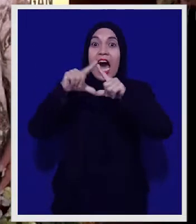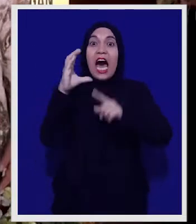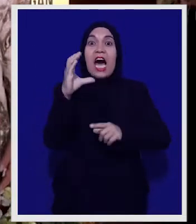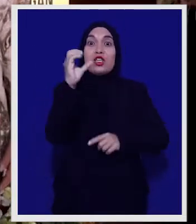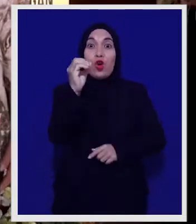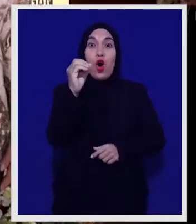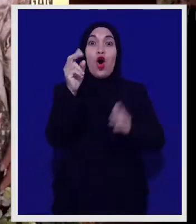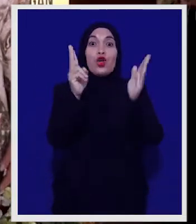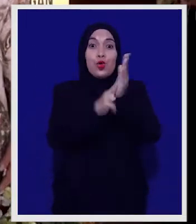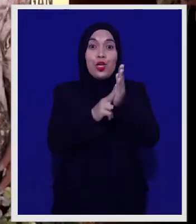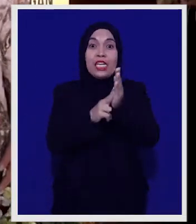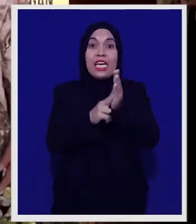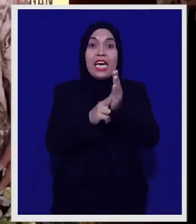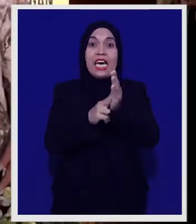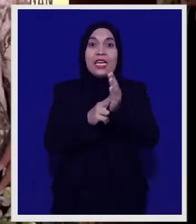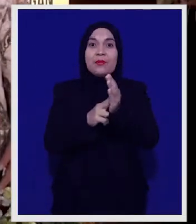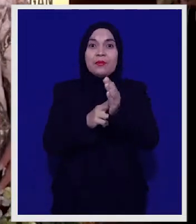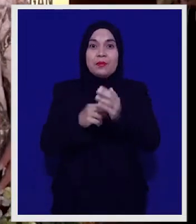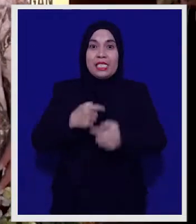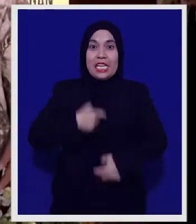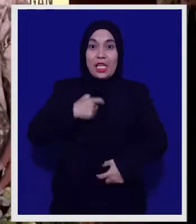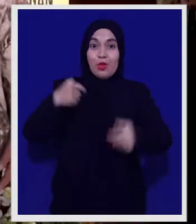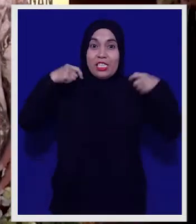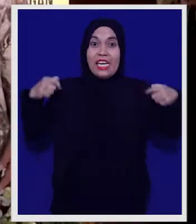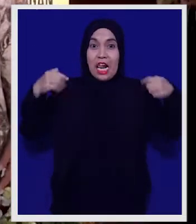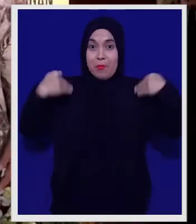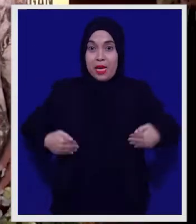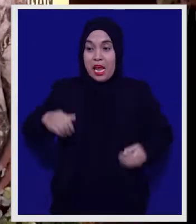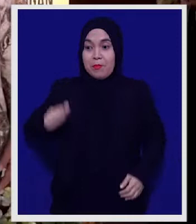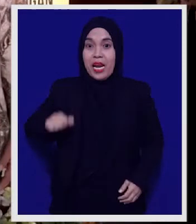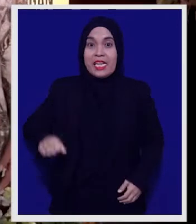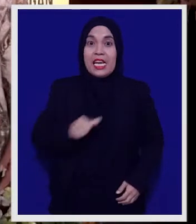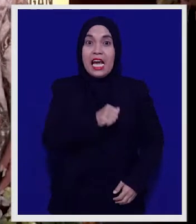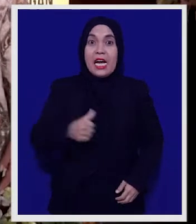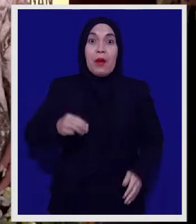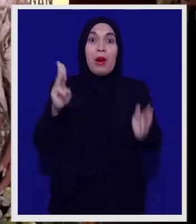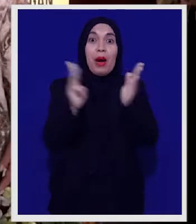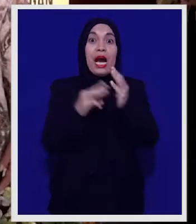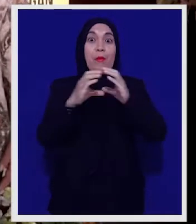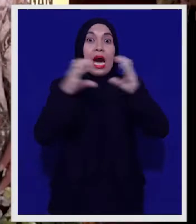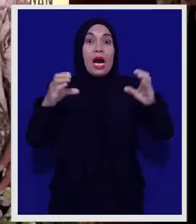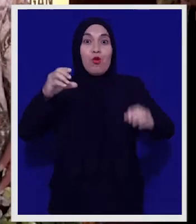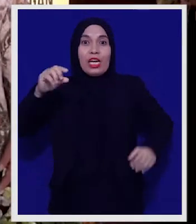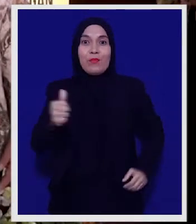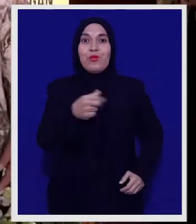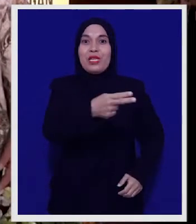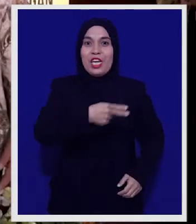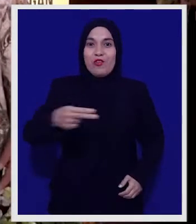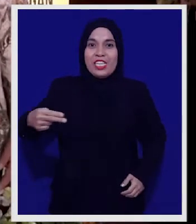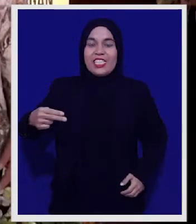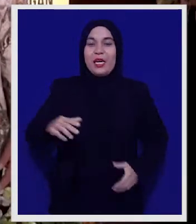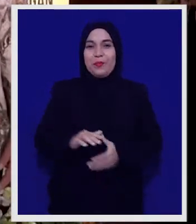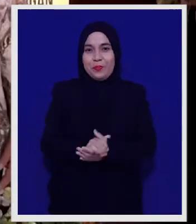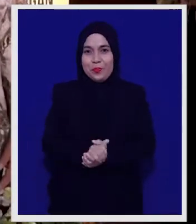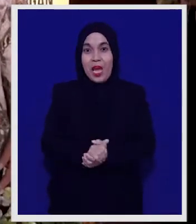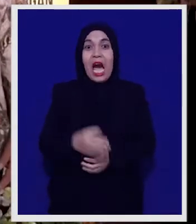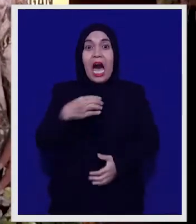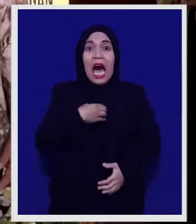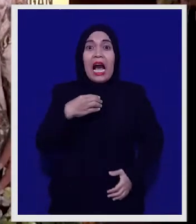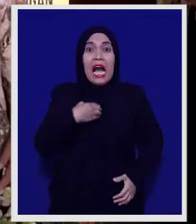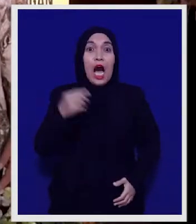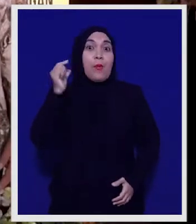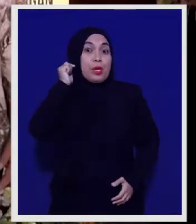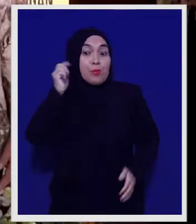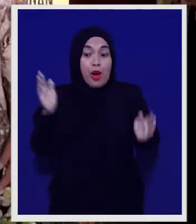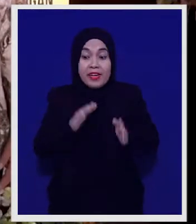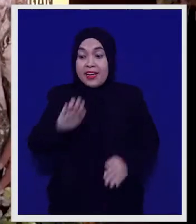Aconur, Direktur Jenderal Badan Peradilan Agama Mahkamah Agung Republik Indonesia. Hak-hak binian